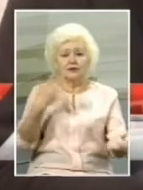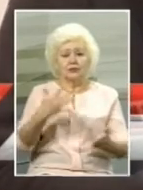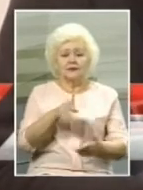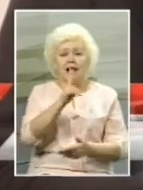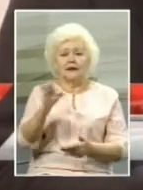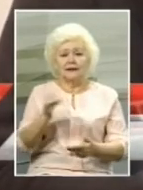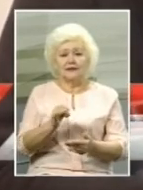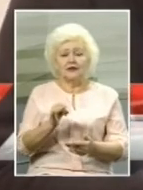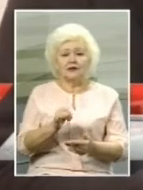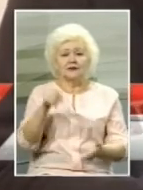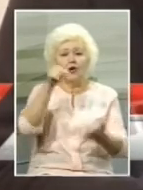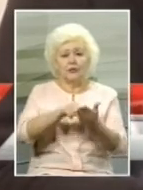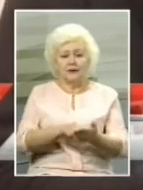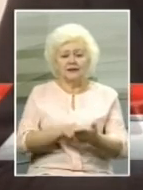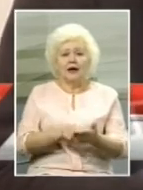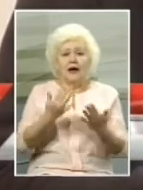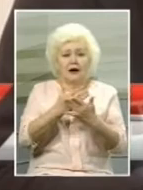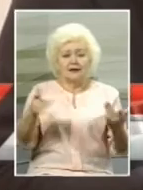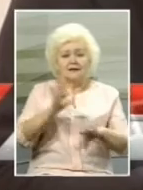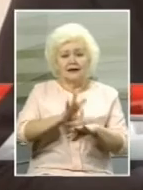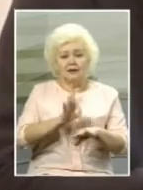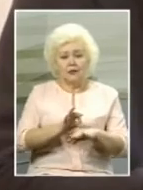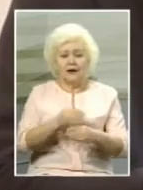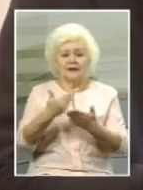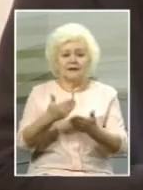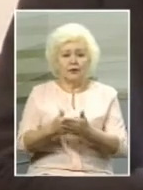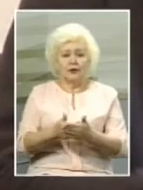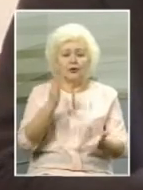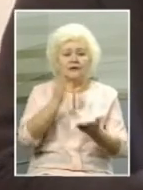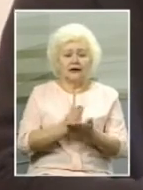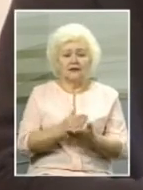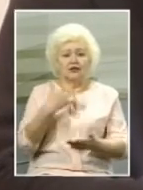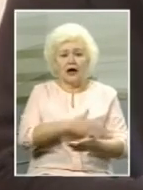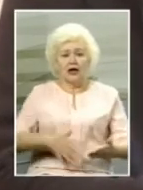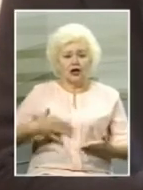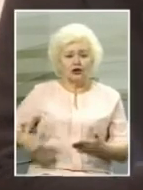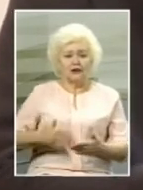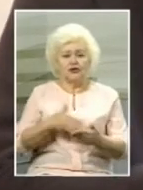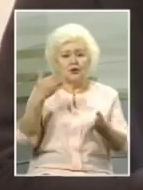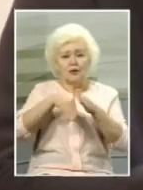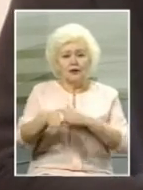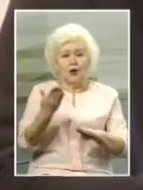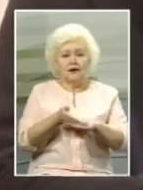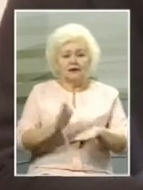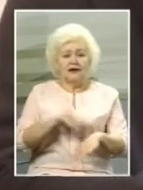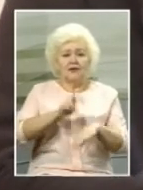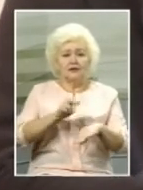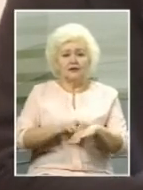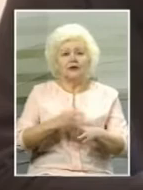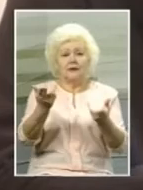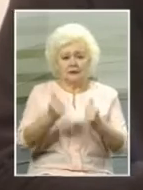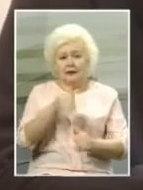клинических и параклинических признаков, то есть врач УЗИ заподозрил наличие кишечной непроходимости этого осложнения. Да, врачи не сумели